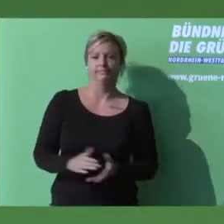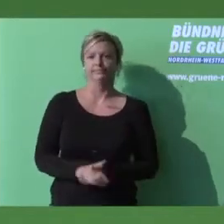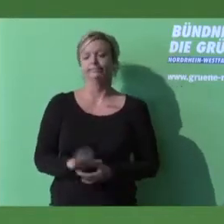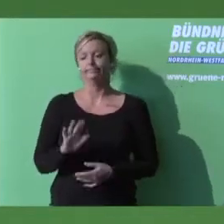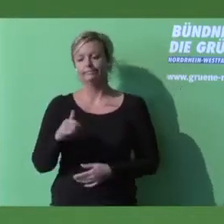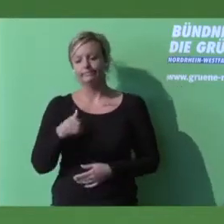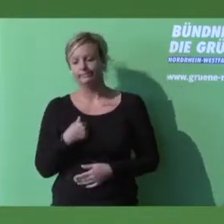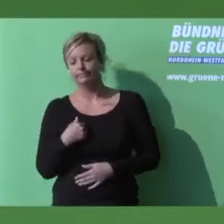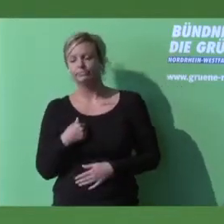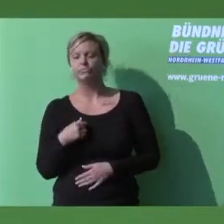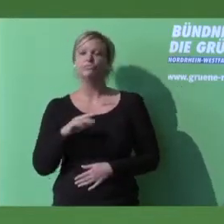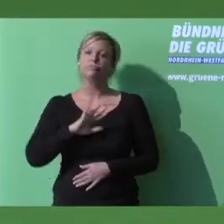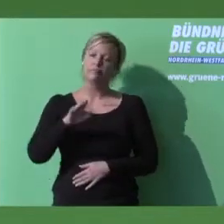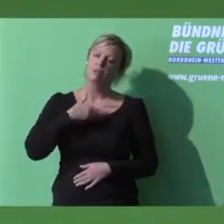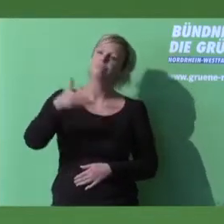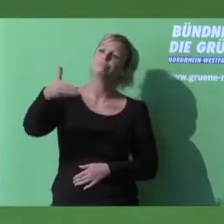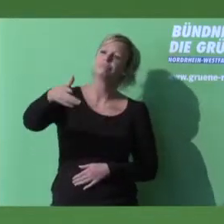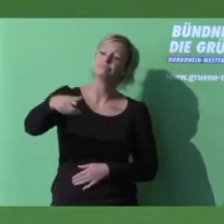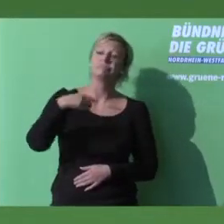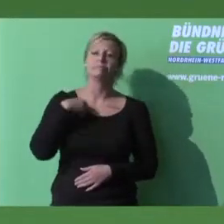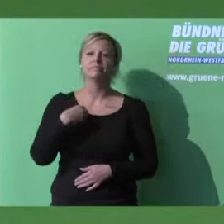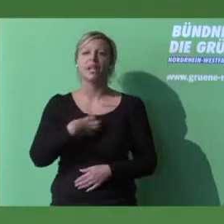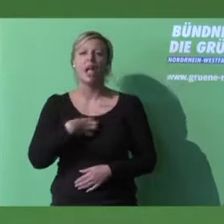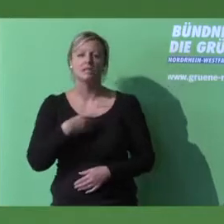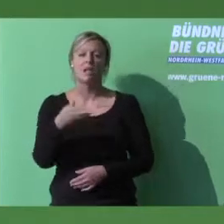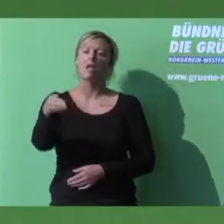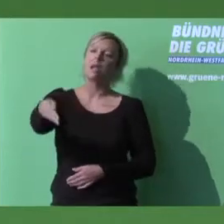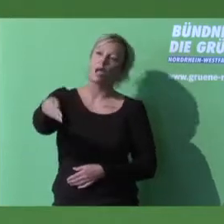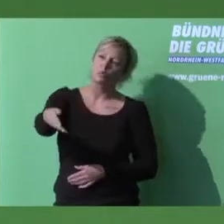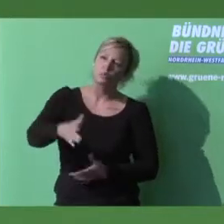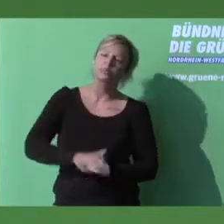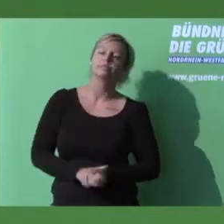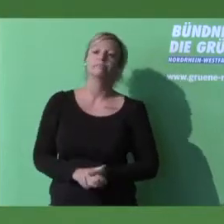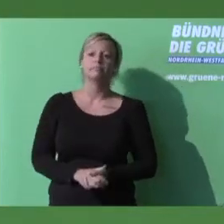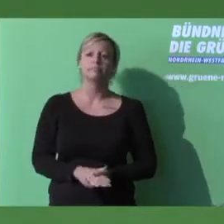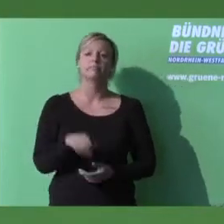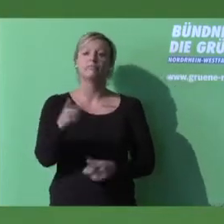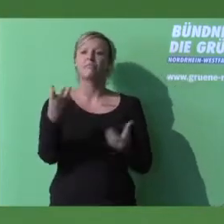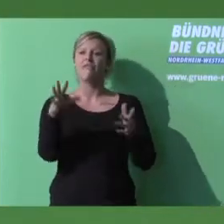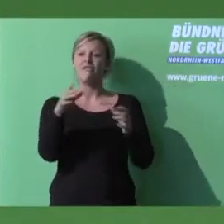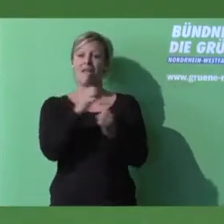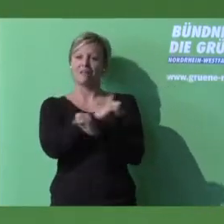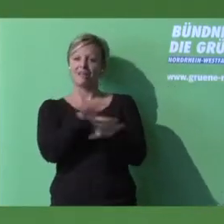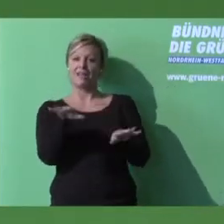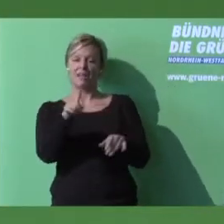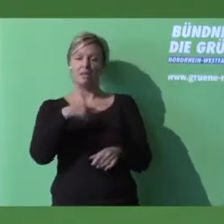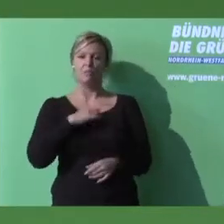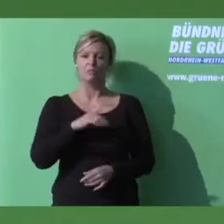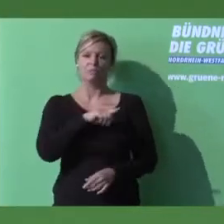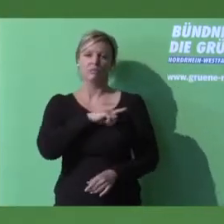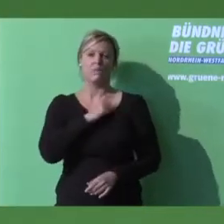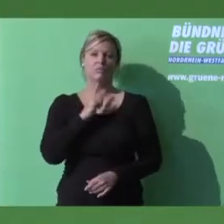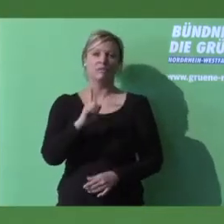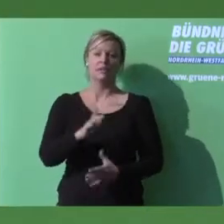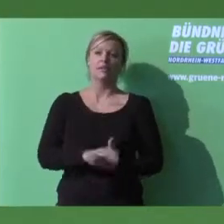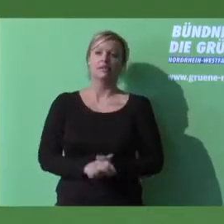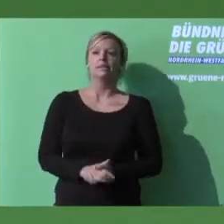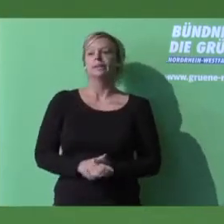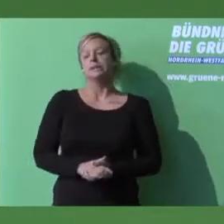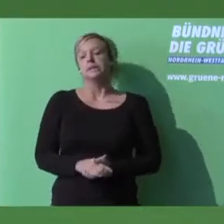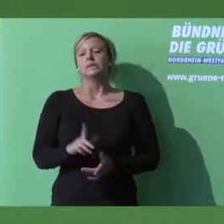Bundeskanzlerin zu ihrem Wahlsieg gratuliert und habe noch in dieser Fernsehsendung gesagt, aber eins verspreche ich